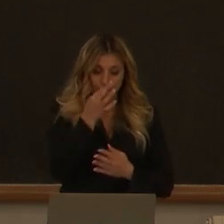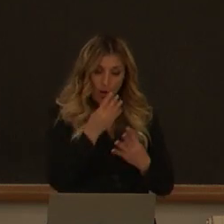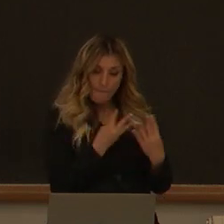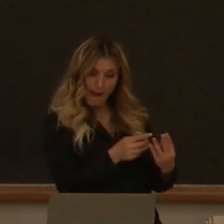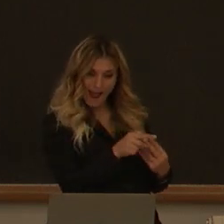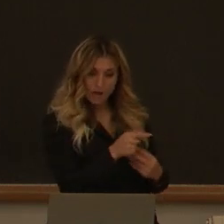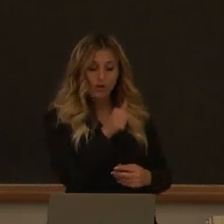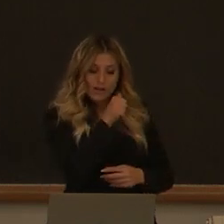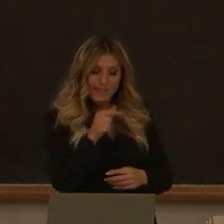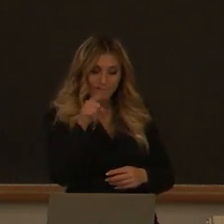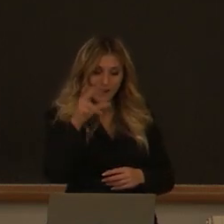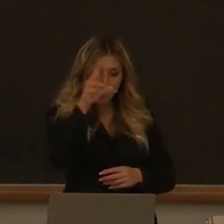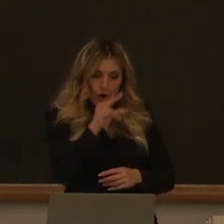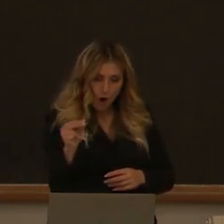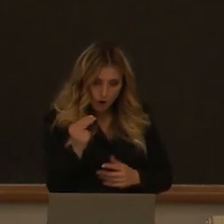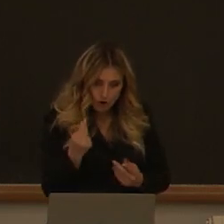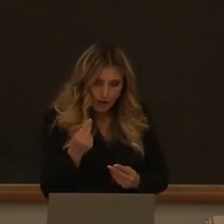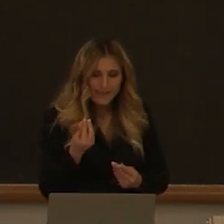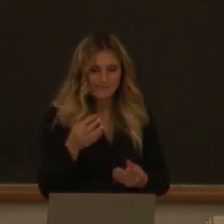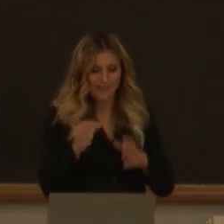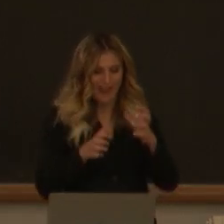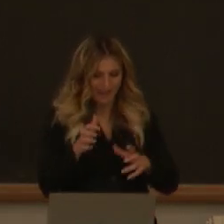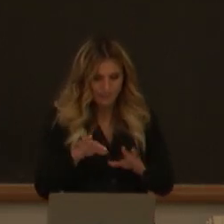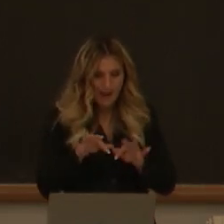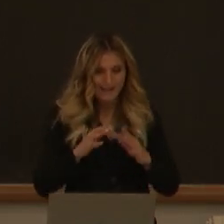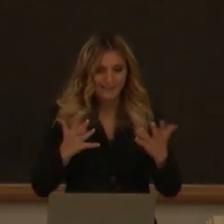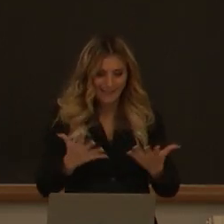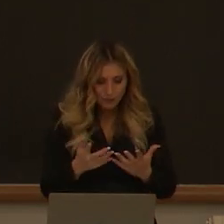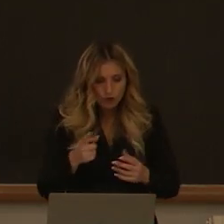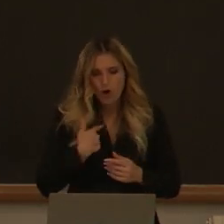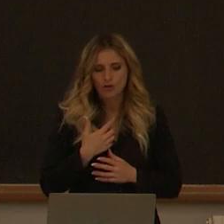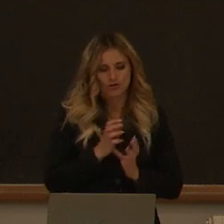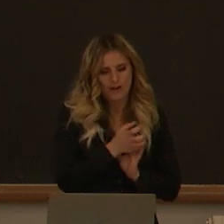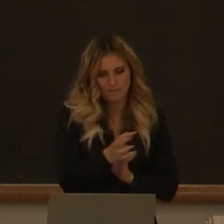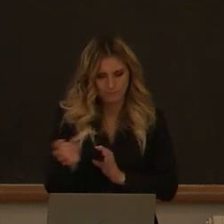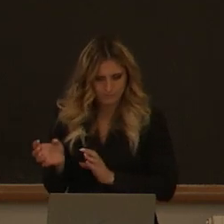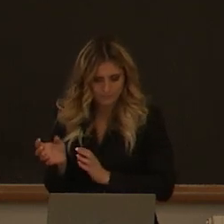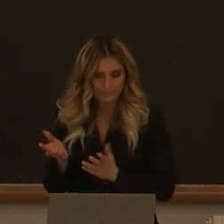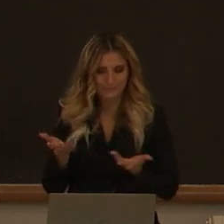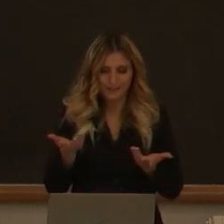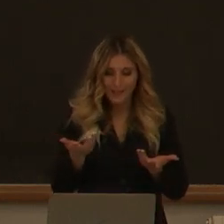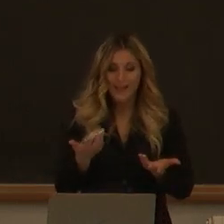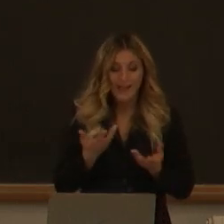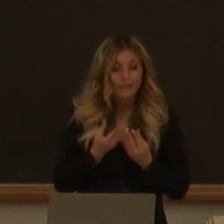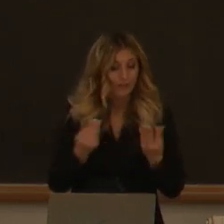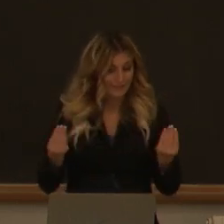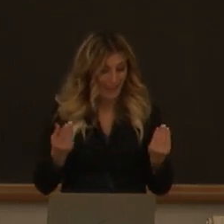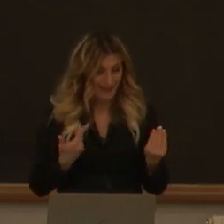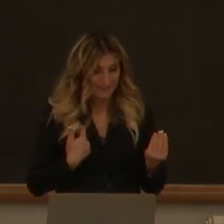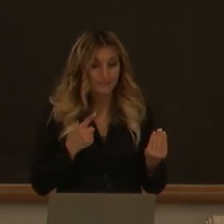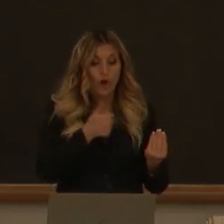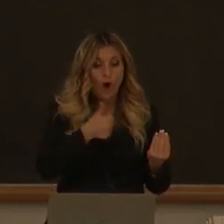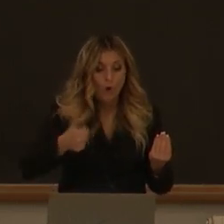la conoscenza di specie che hanno effetti fitoterapici, quindi dell'Hortus officinalis classicamente